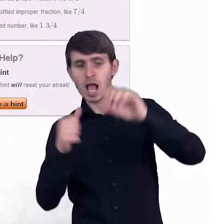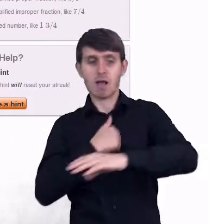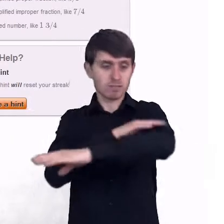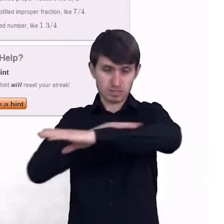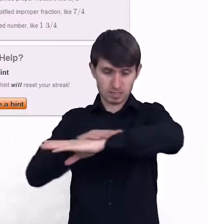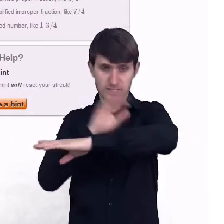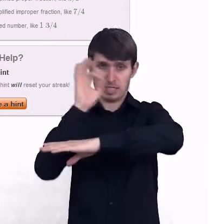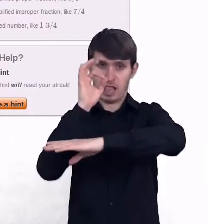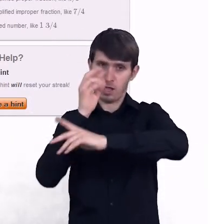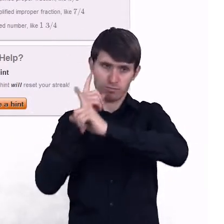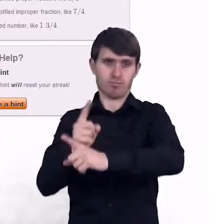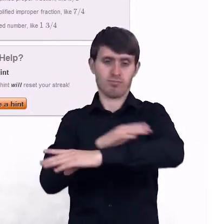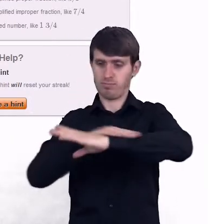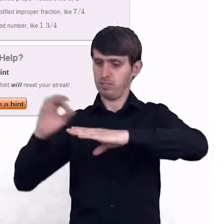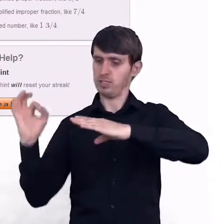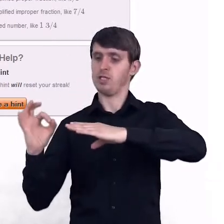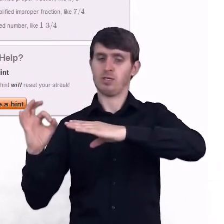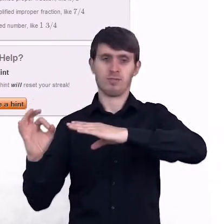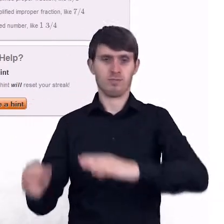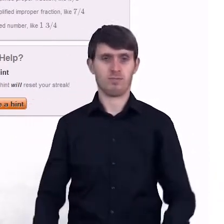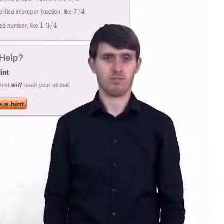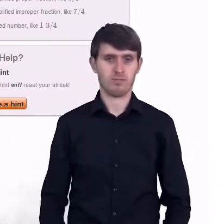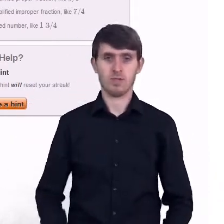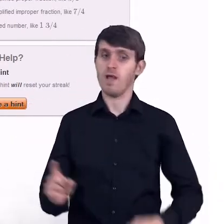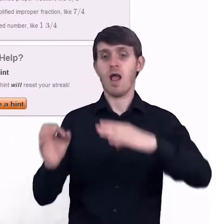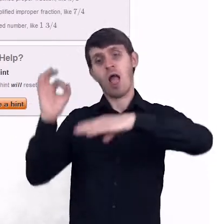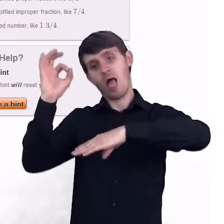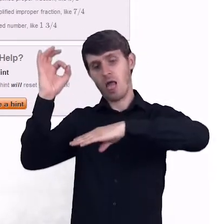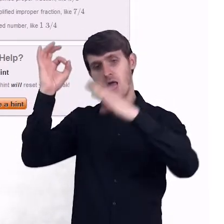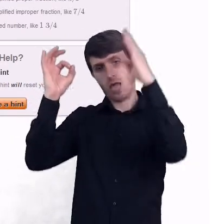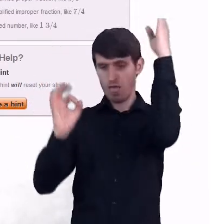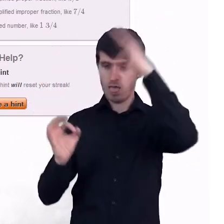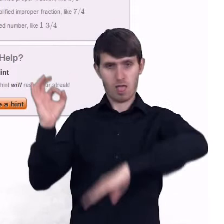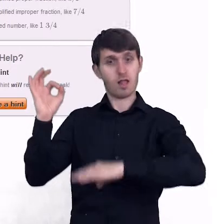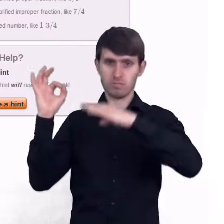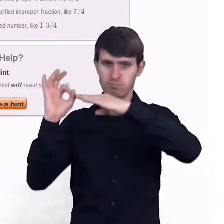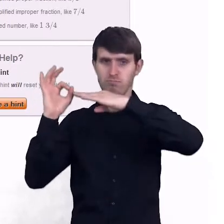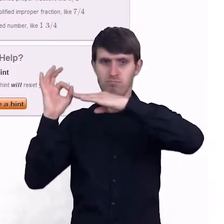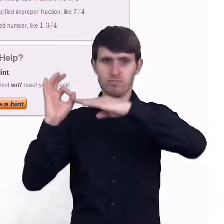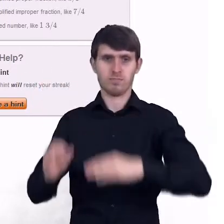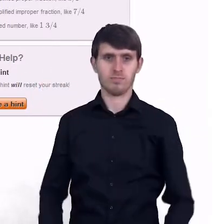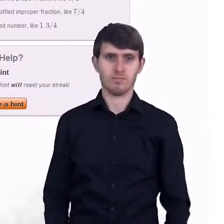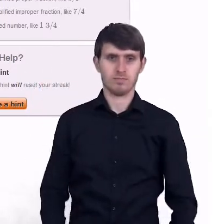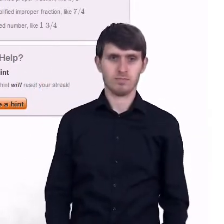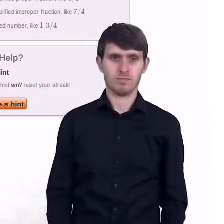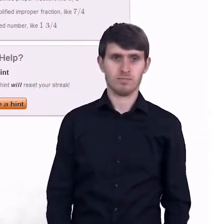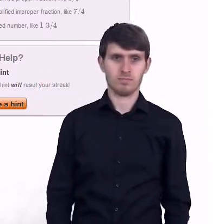wskazująca kąt zero pokrywa się z jednym z jednym z ramion kąta